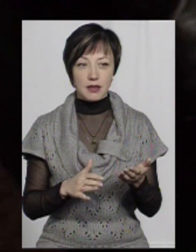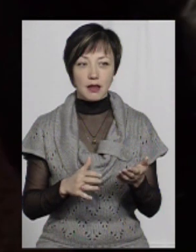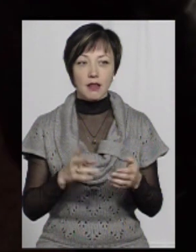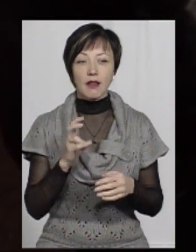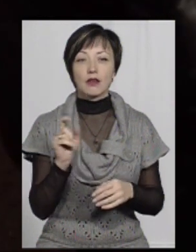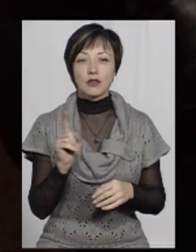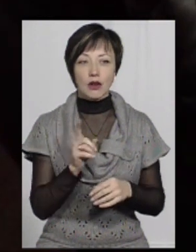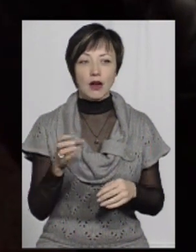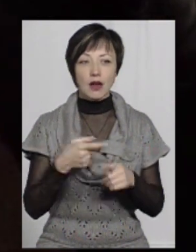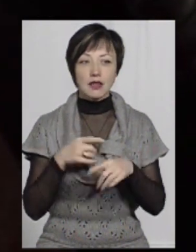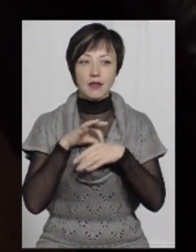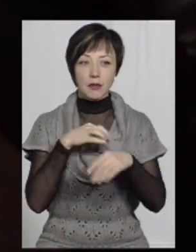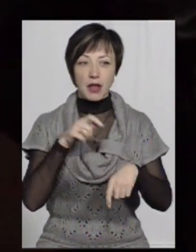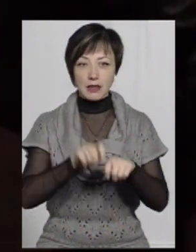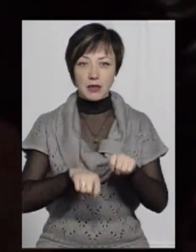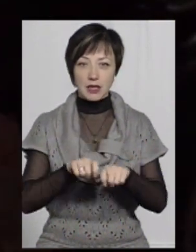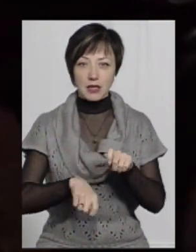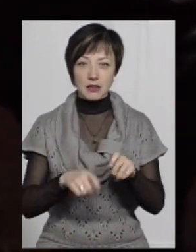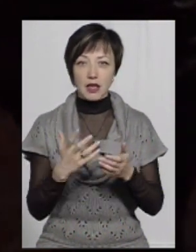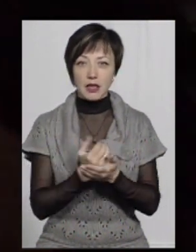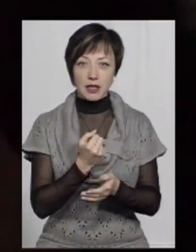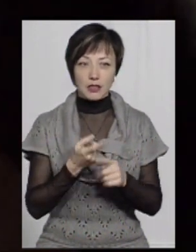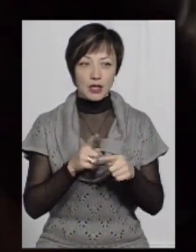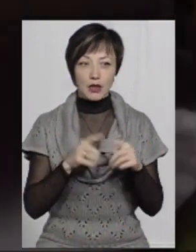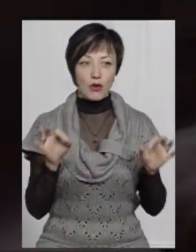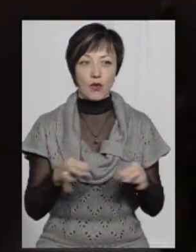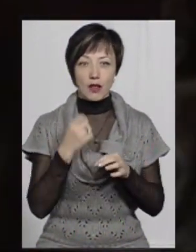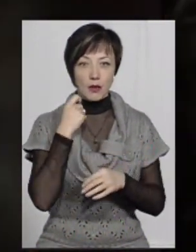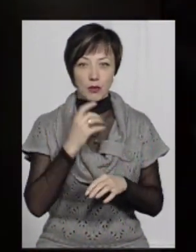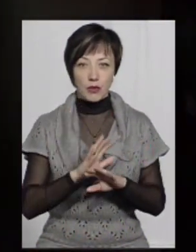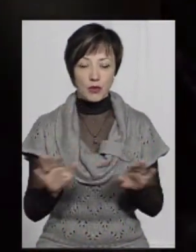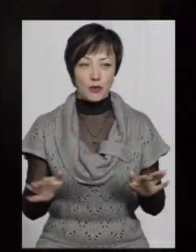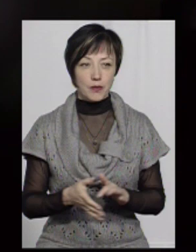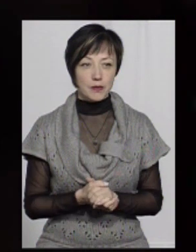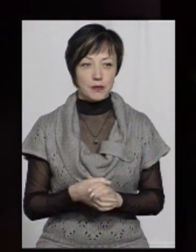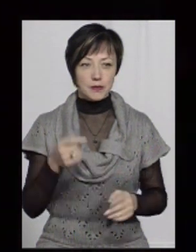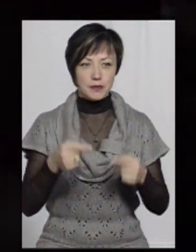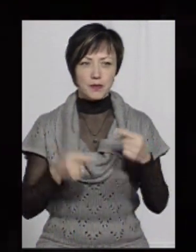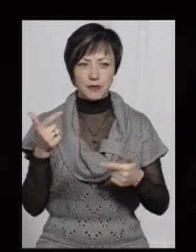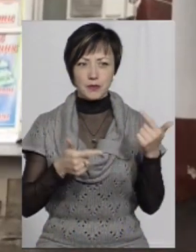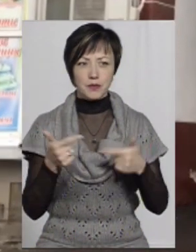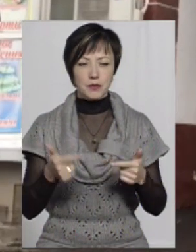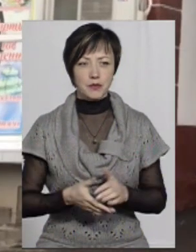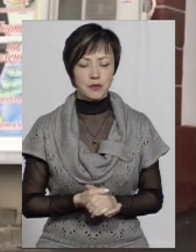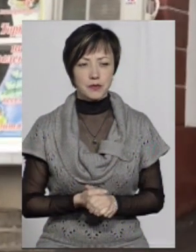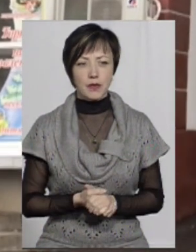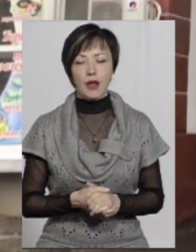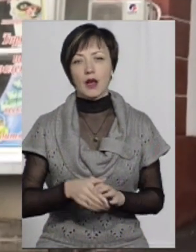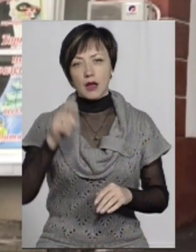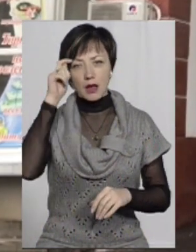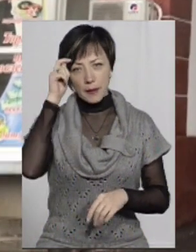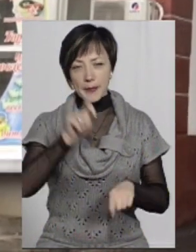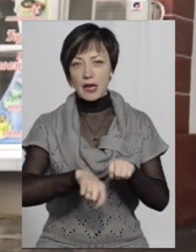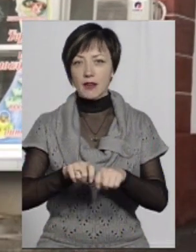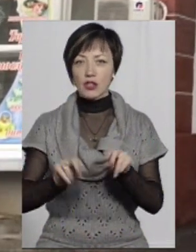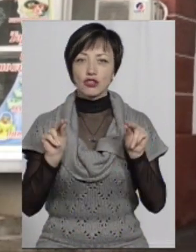Я? Ану, заведи мене на експертизу, хоч знайдеш грам, я ніколи не п'ю. Фотографіруй мене. Максим Мужийчук